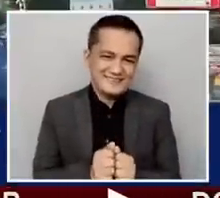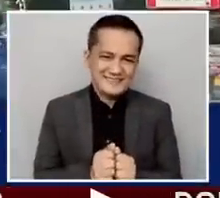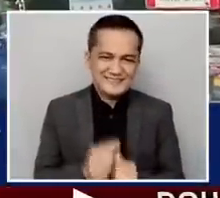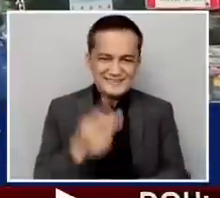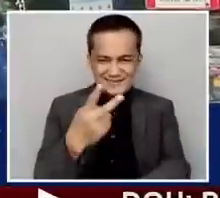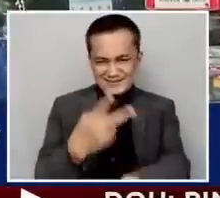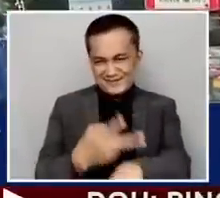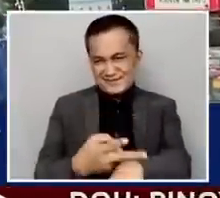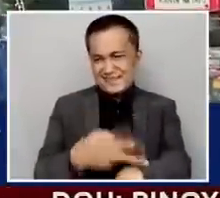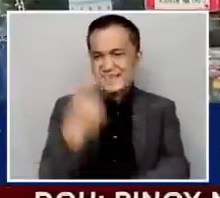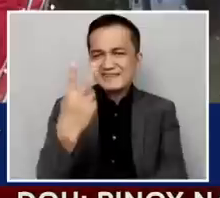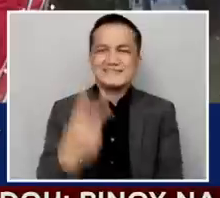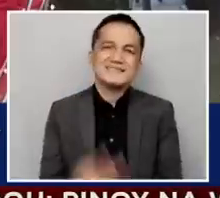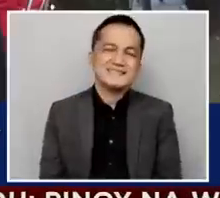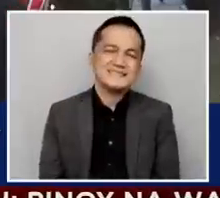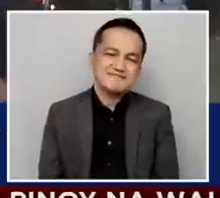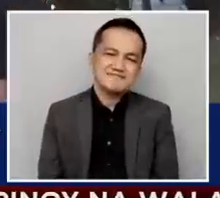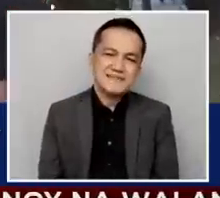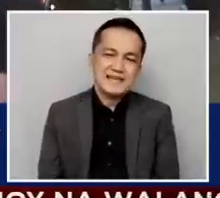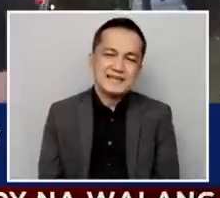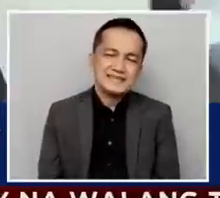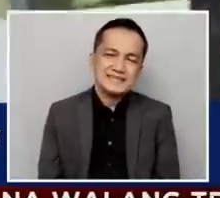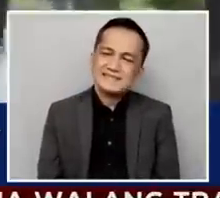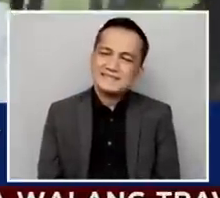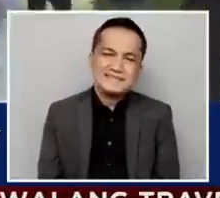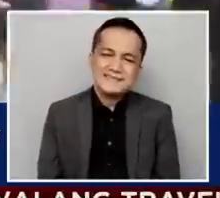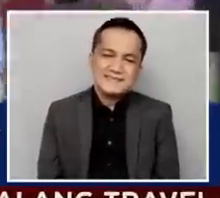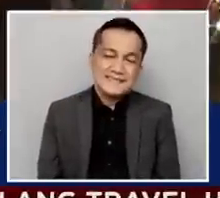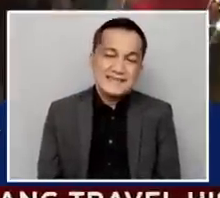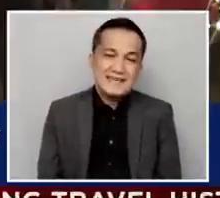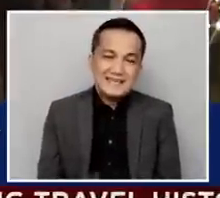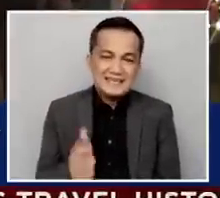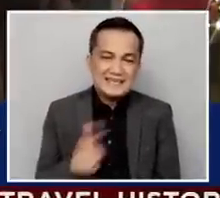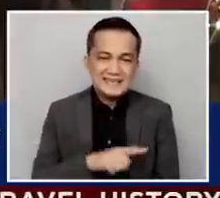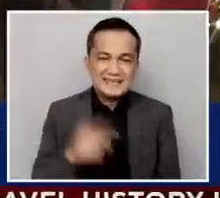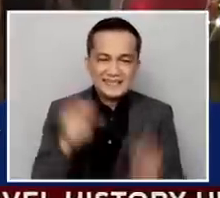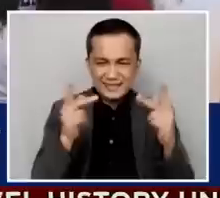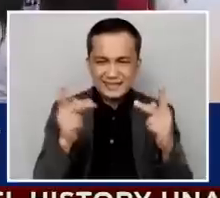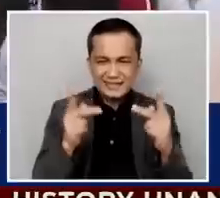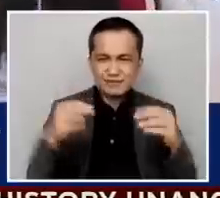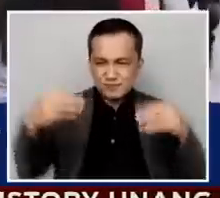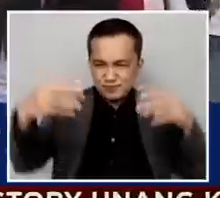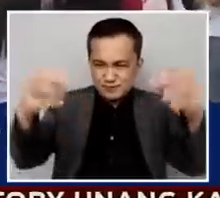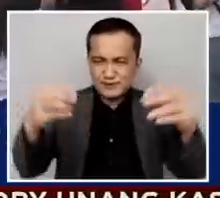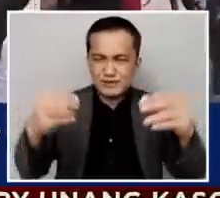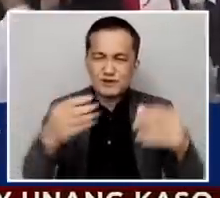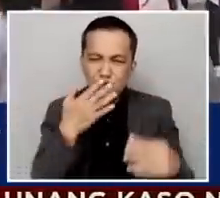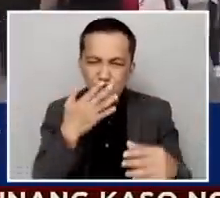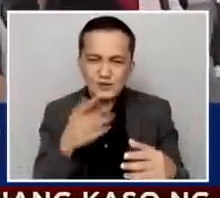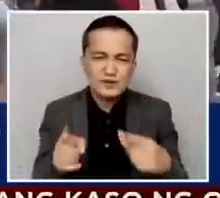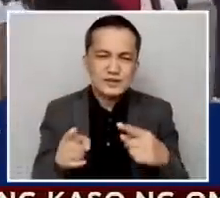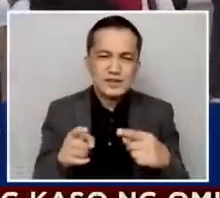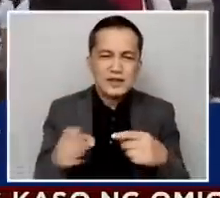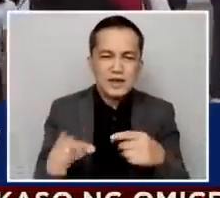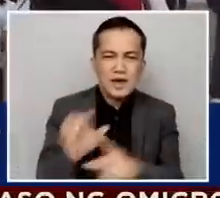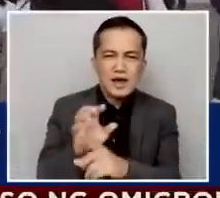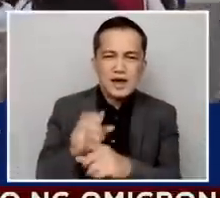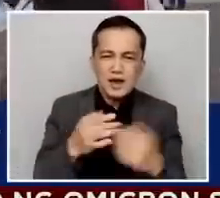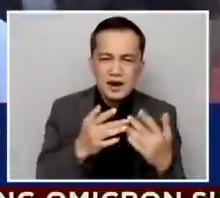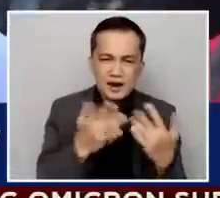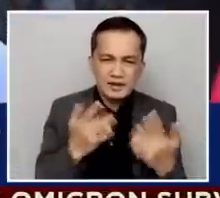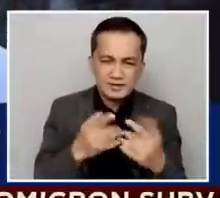beses. Kiligang hatid na mga kulay na palamuti sa garden, patokang heart tunnel at pinilahan ang giant cube